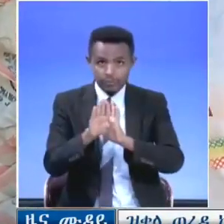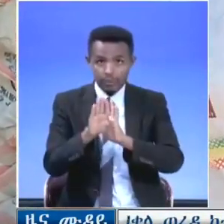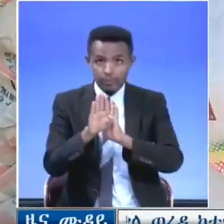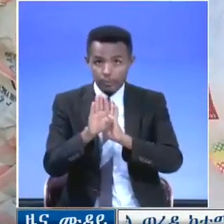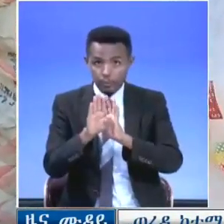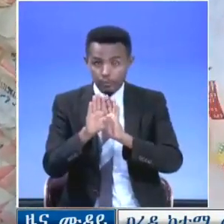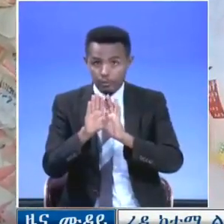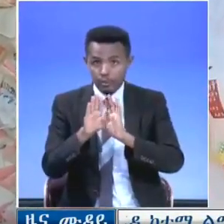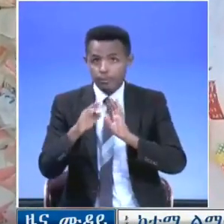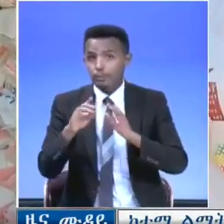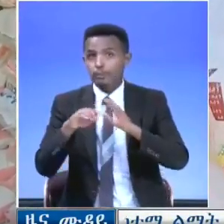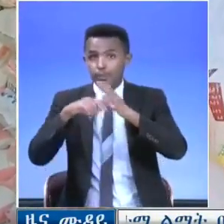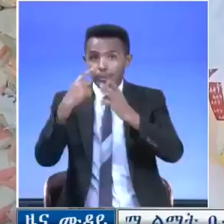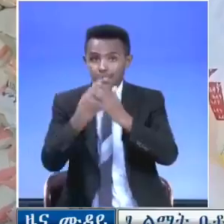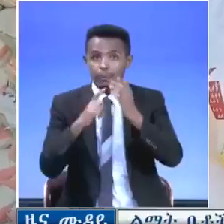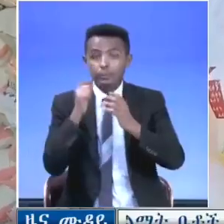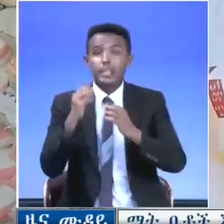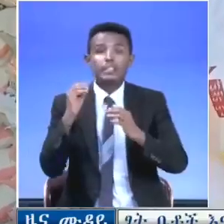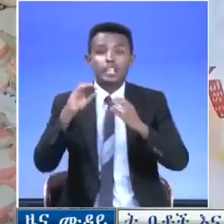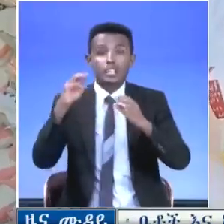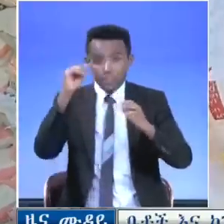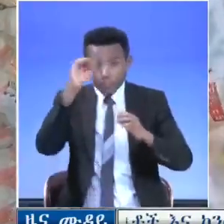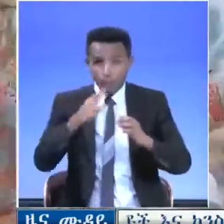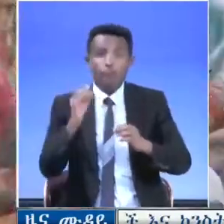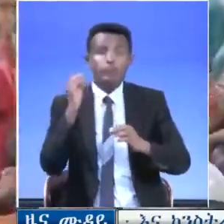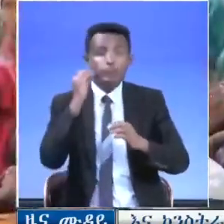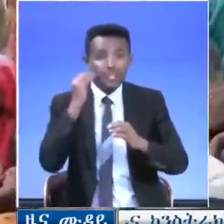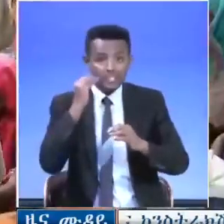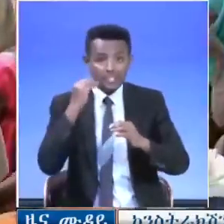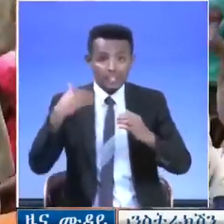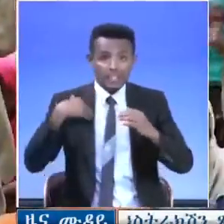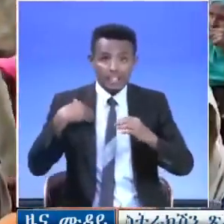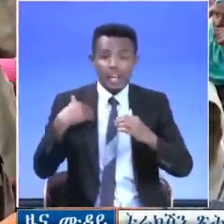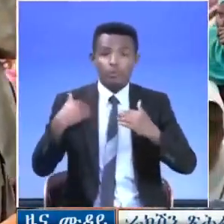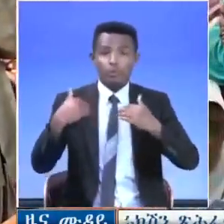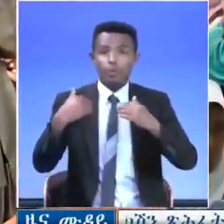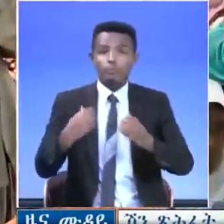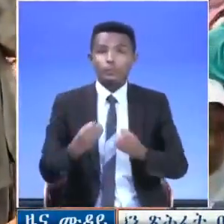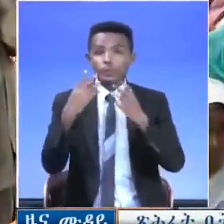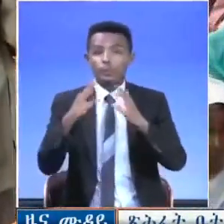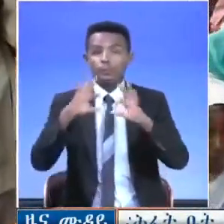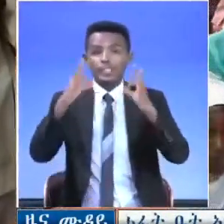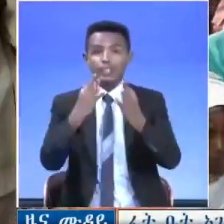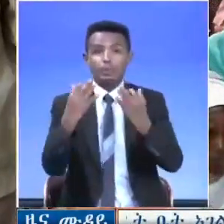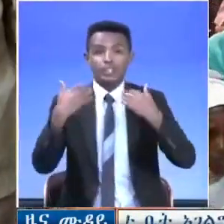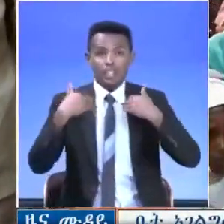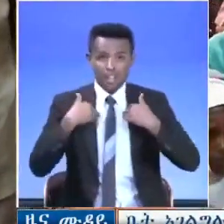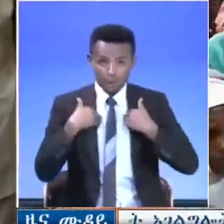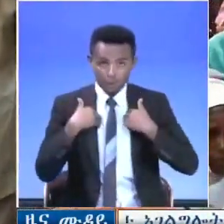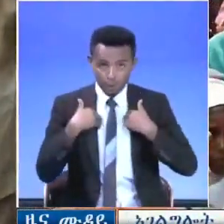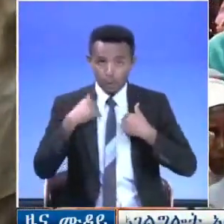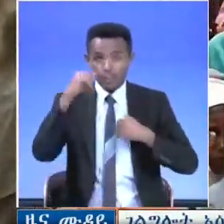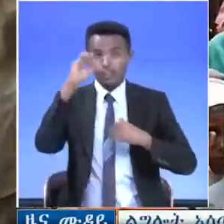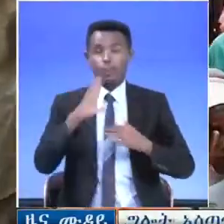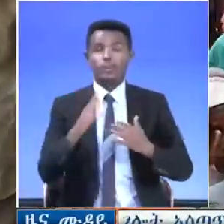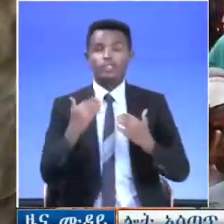ያሉ በየሰው ቤት ተጠልለው በየዘመድ አዝማድ ቤት ተጠልለው ያሉ ብዙ ቤተሰቦቻቸውን ይዘው ያሉ ሰዎች አሉ። ሶ እነዚህን